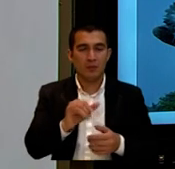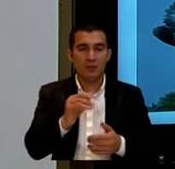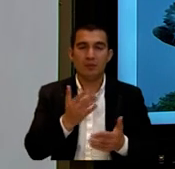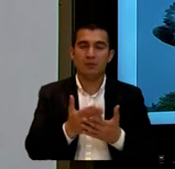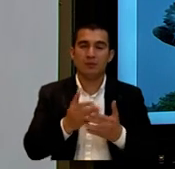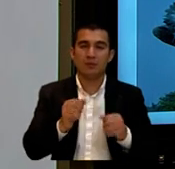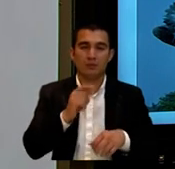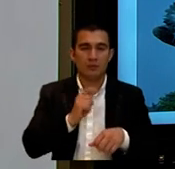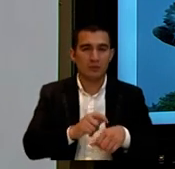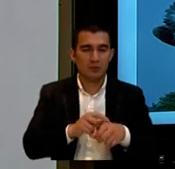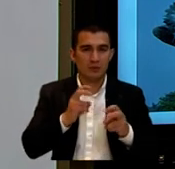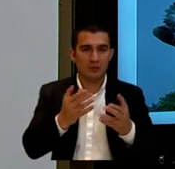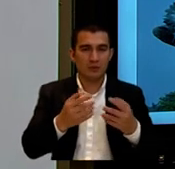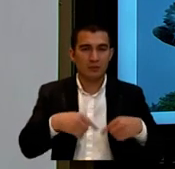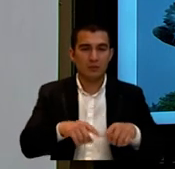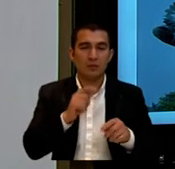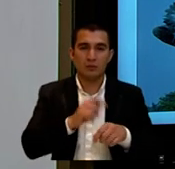Білг Nowak»